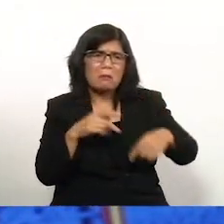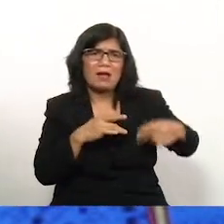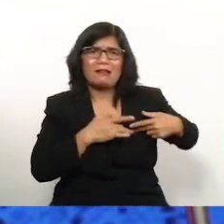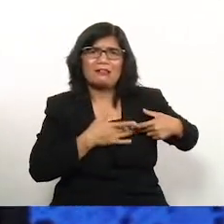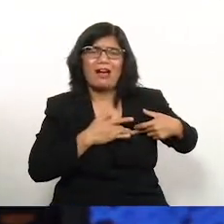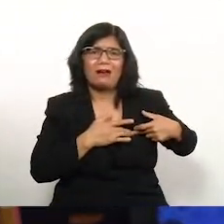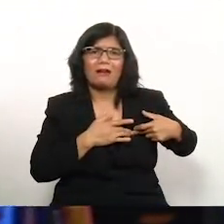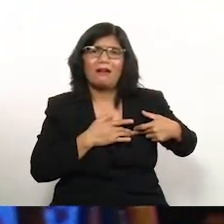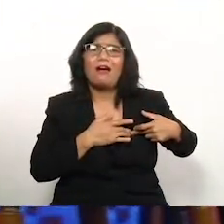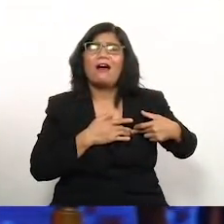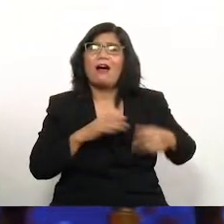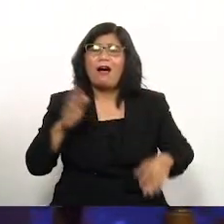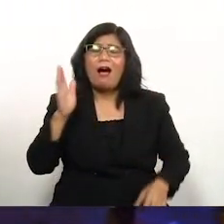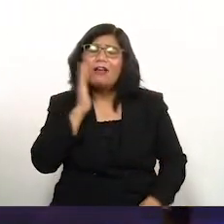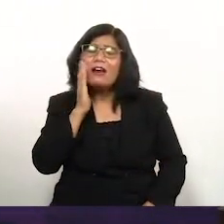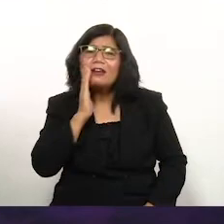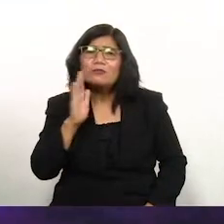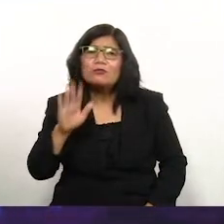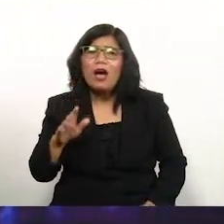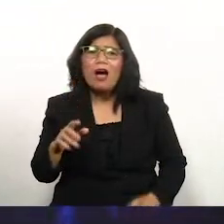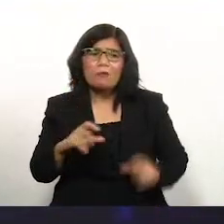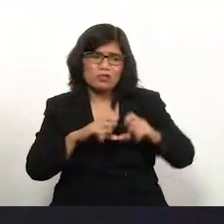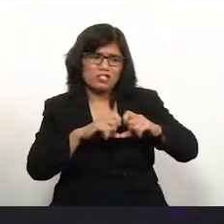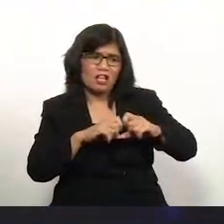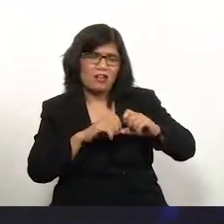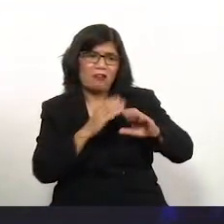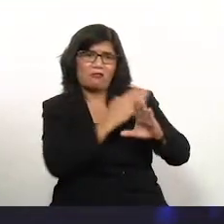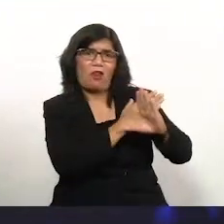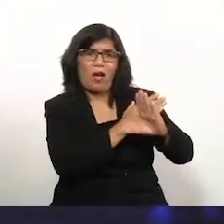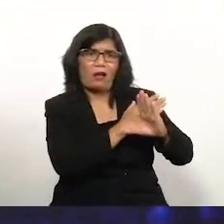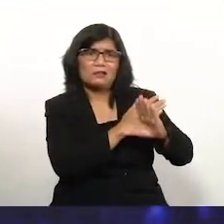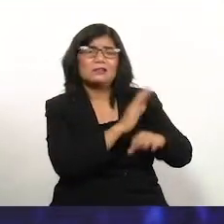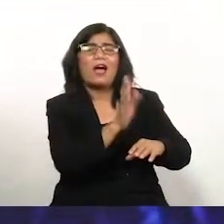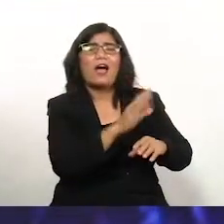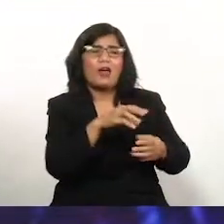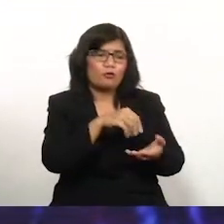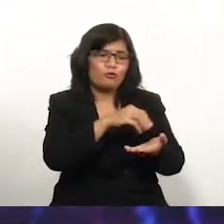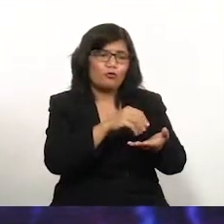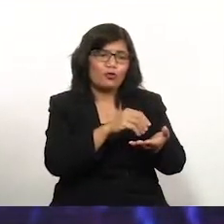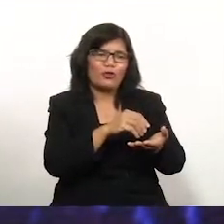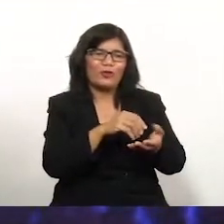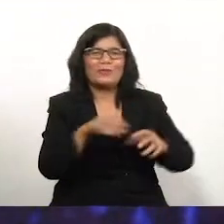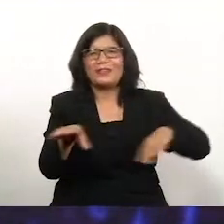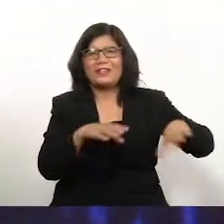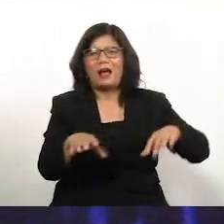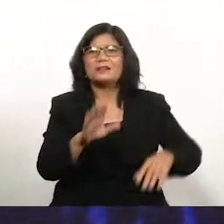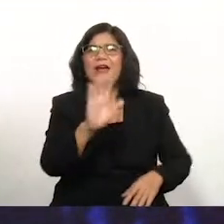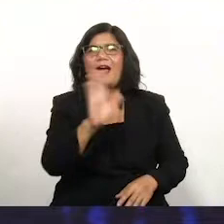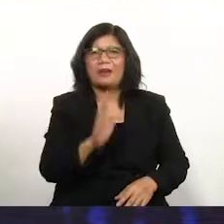yang menyakitkan Hello adik-adik muda mungkin cintamu ditolak tapi kalau Cinta Ditolak jangan dukun bertindak